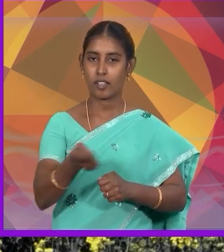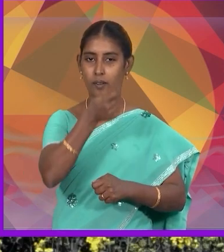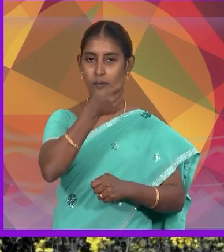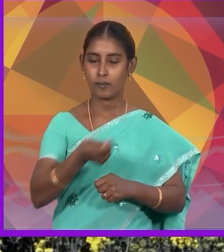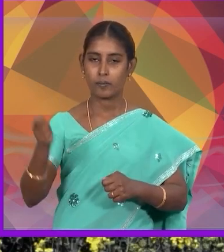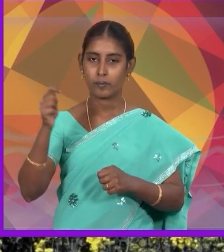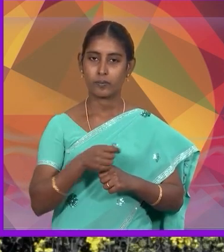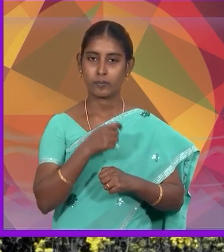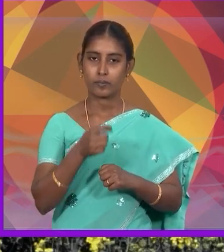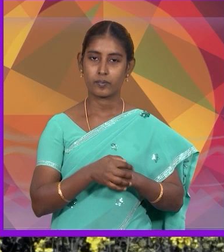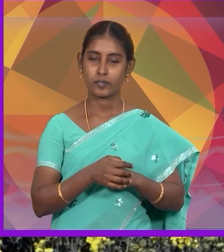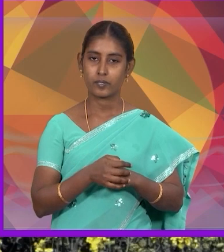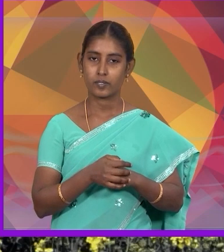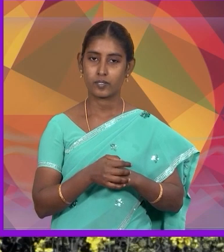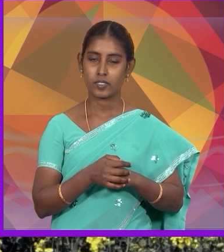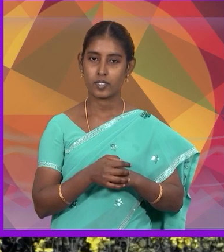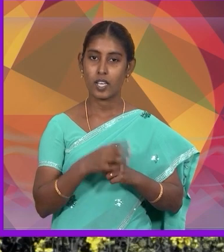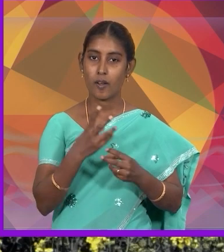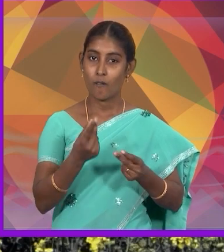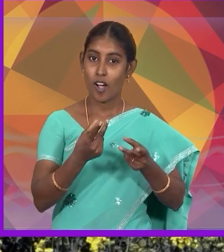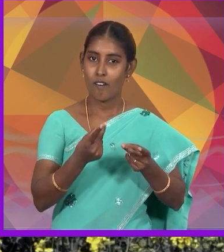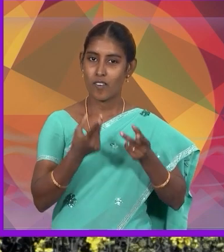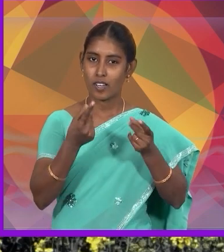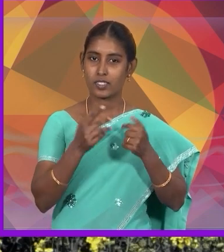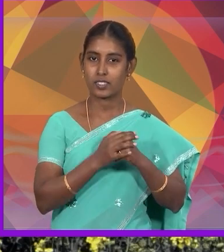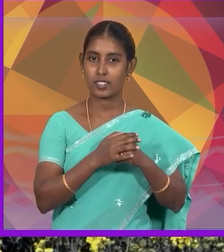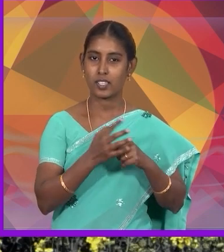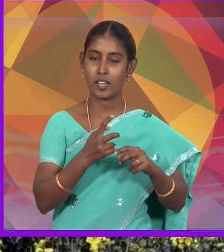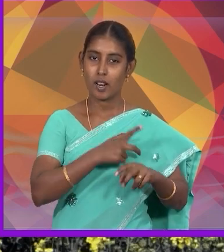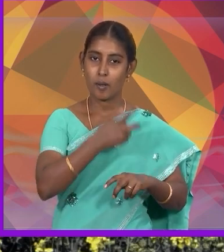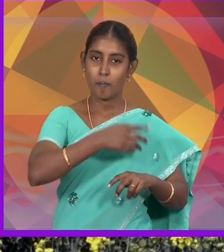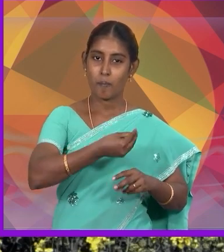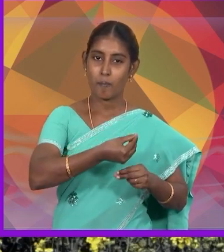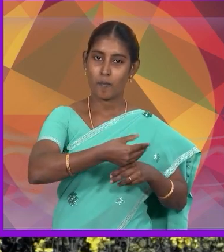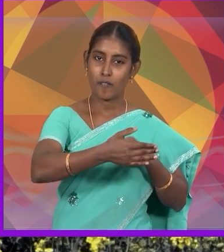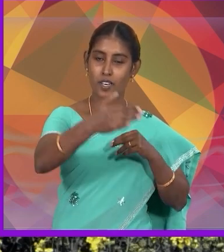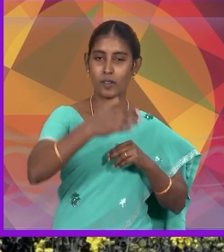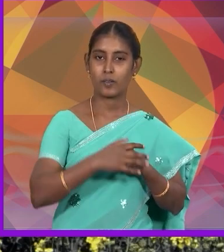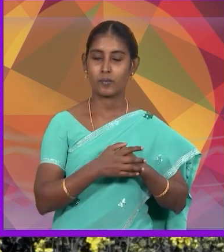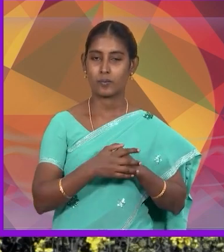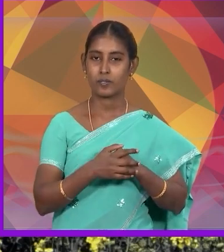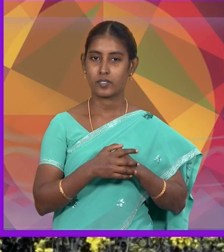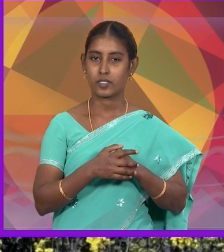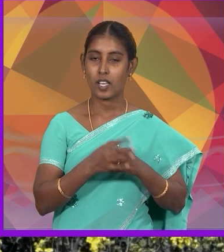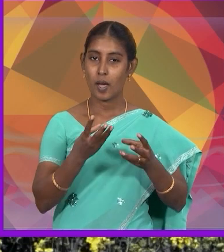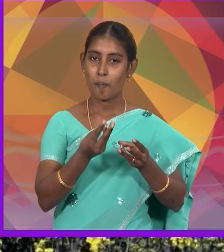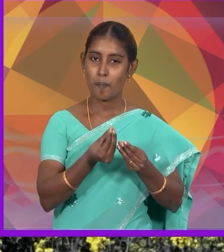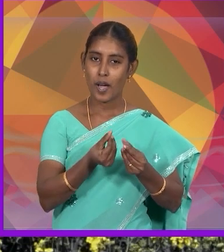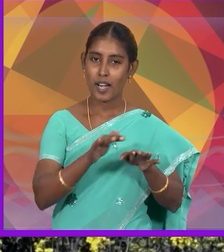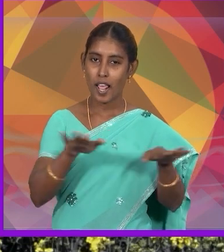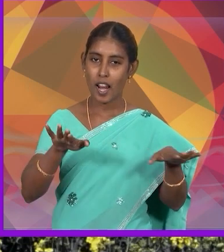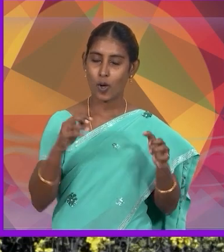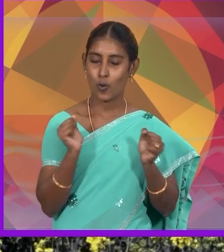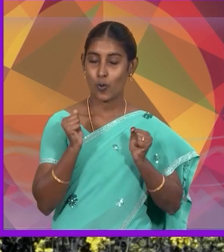இளங்கனி ஏழையிலோ, மடமடனு மலைவழி இளே இளங்கனி ஏழையிலோ, மண் குளிர